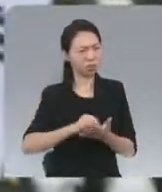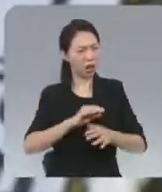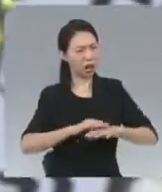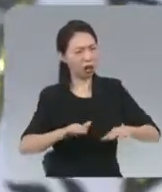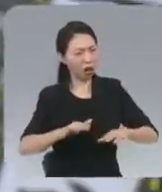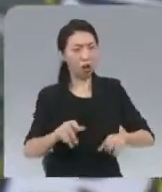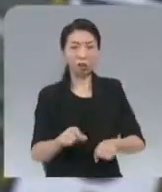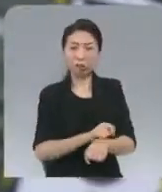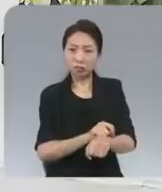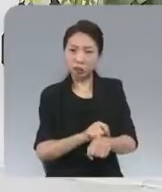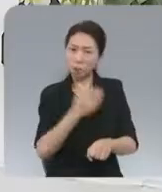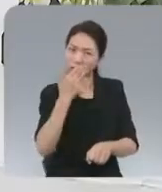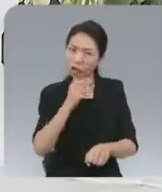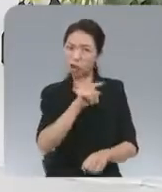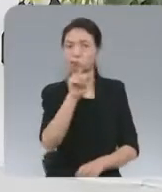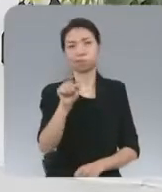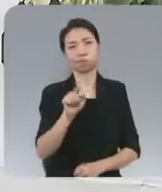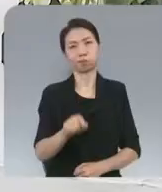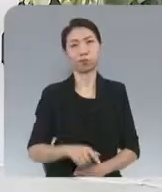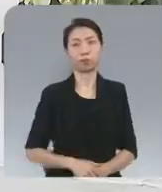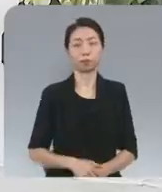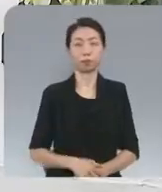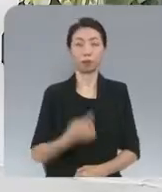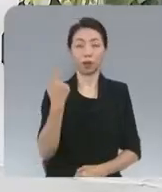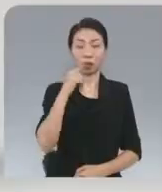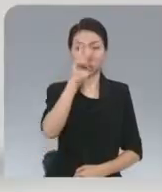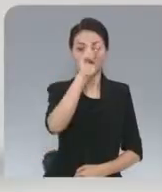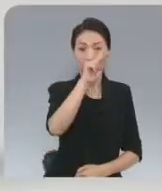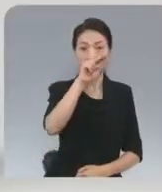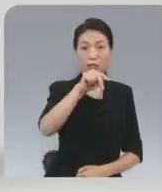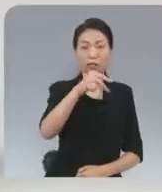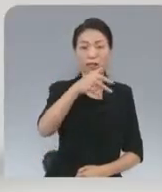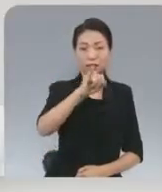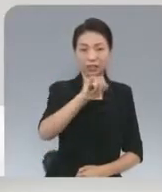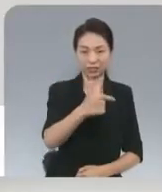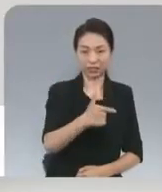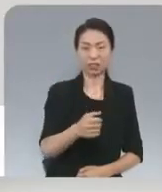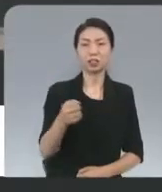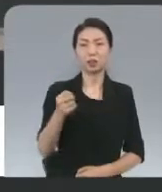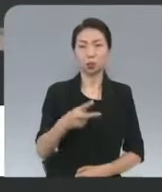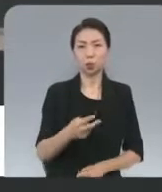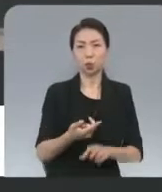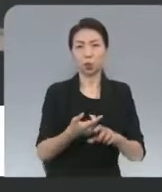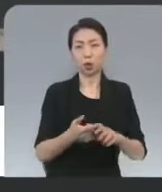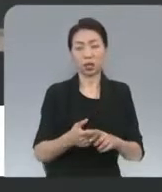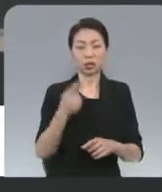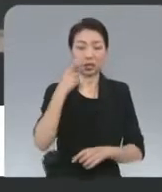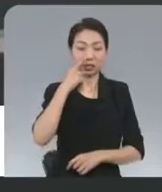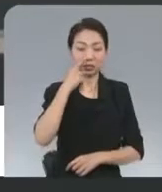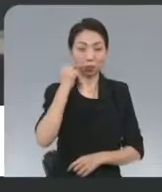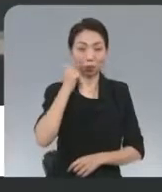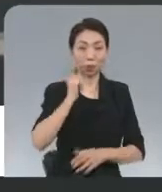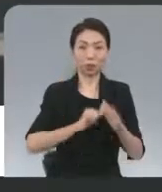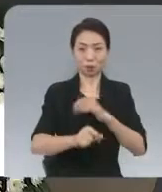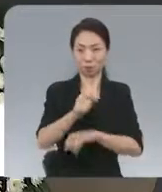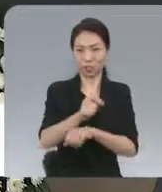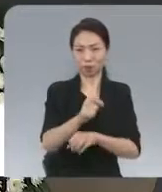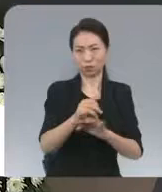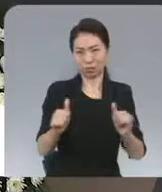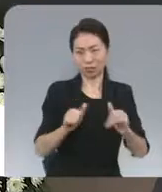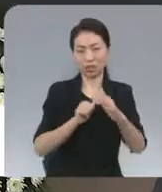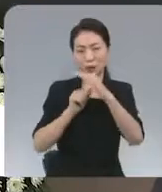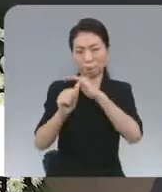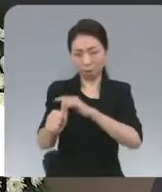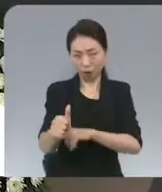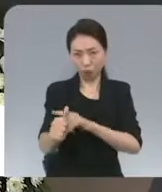tích cho rằng khó có thể kỳ vọng về một sự thay đổi rõ nét ngài lập tức trong các vấn đề lịch sử Còn vướng mắc giữa hai nước trong ngày 11